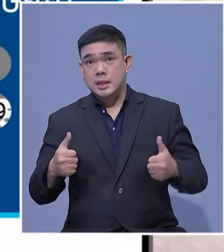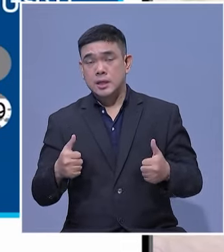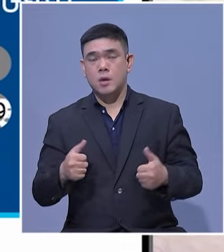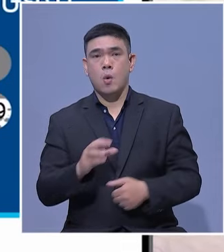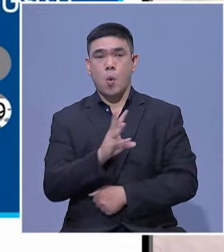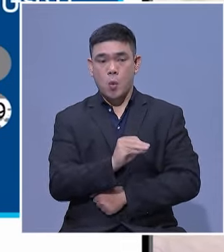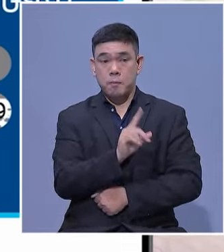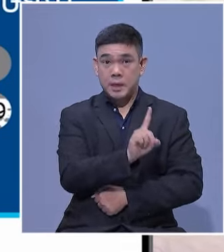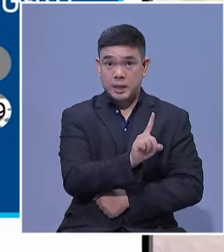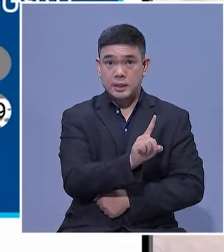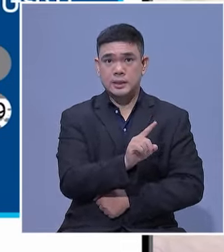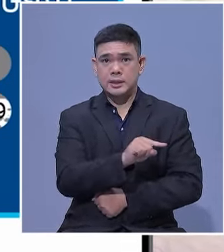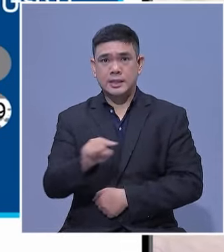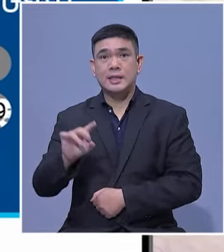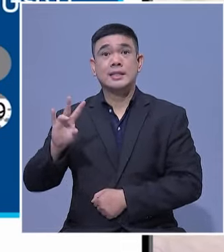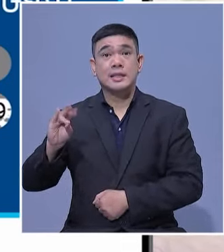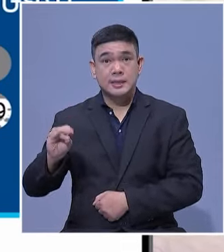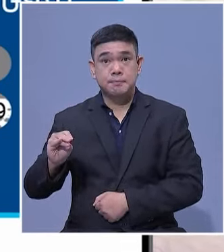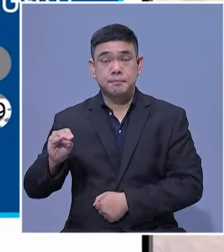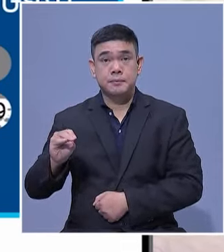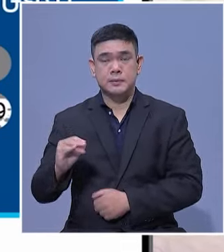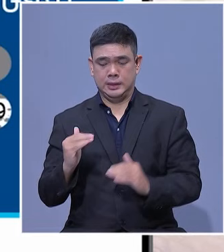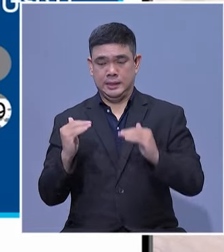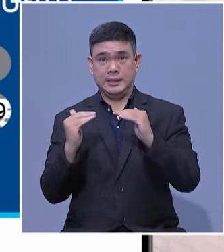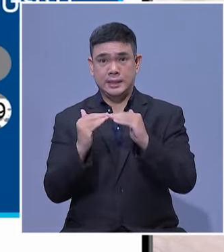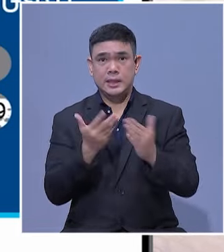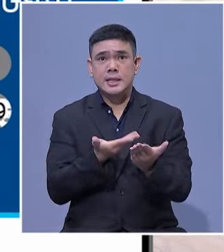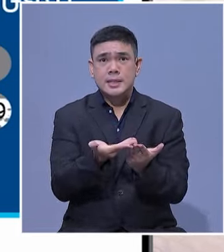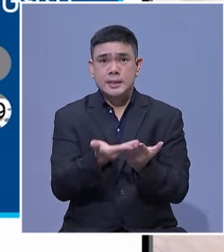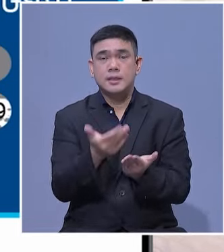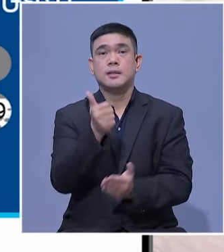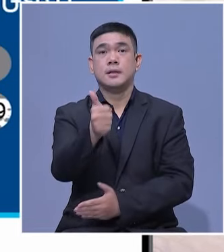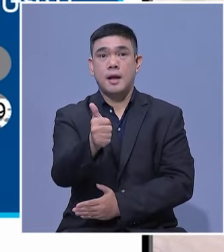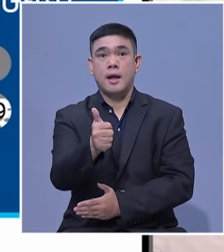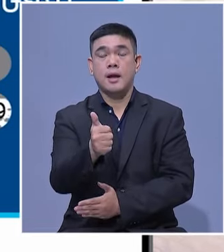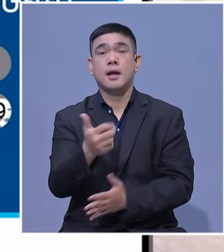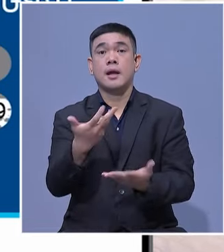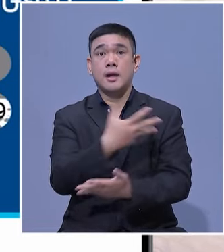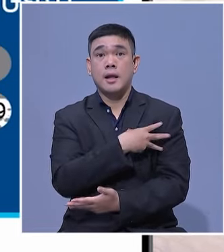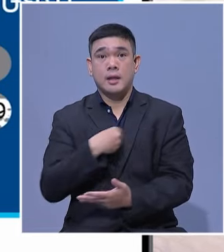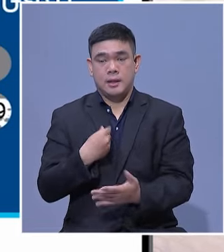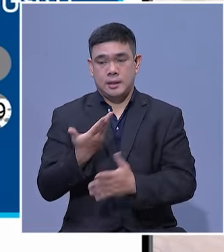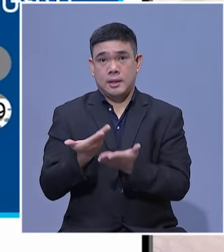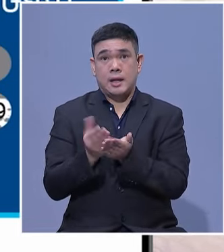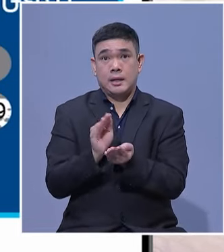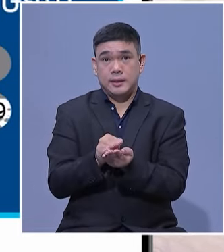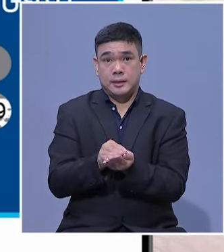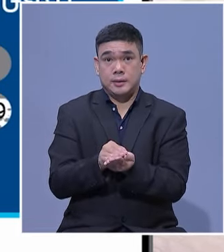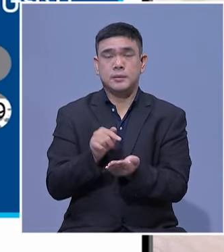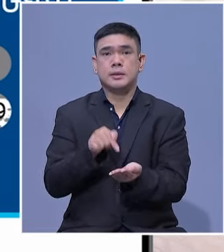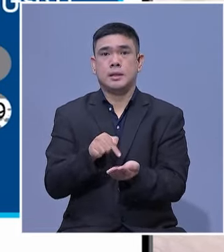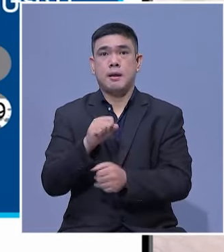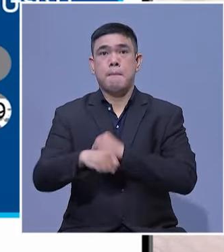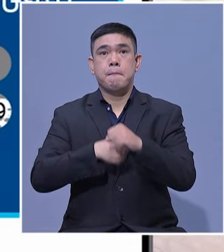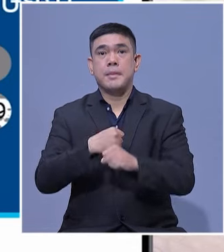แต่ 61ถึง 70ปีมีสิทธิ์ในการซื้อหวยเกษียณนะครับแล้วก็จะต้องถือเงินในบัญชีที่ซื้อหวยเกษียณไว้